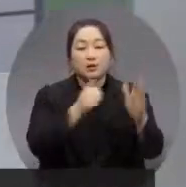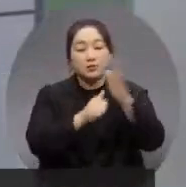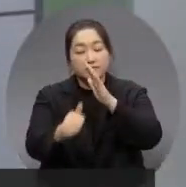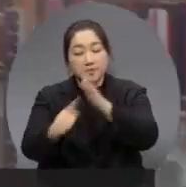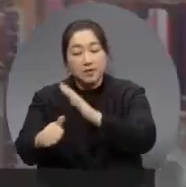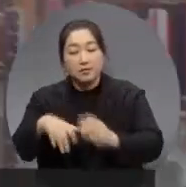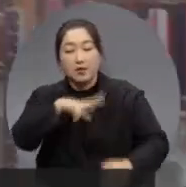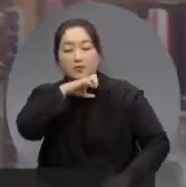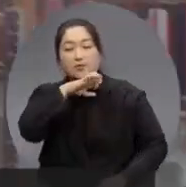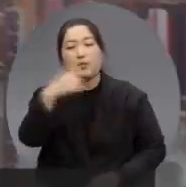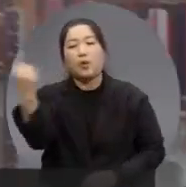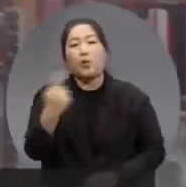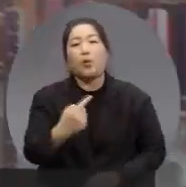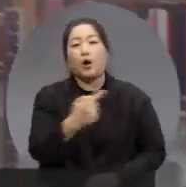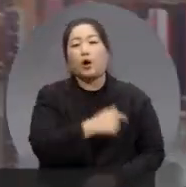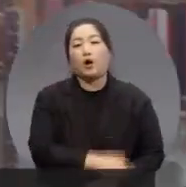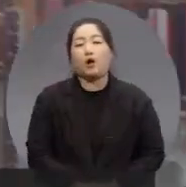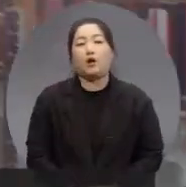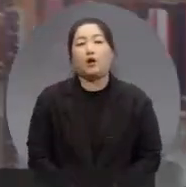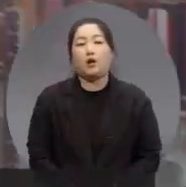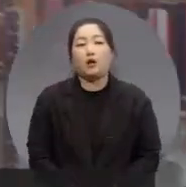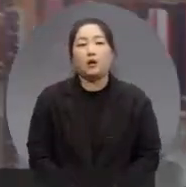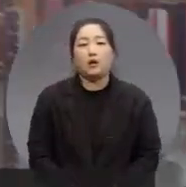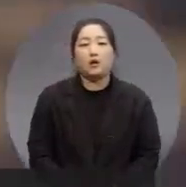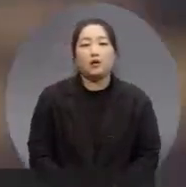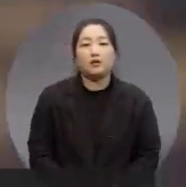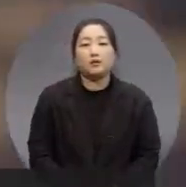불만을 사고 있습니다. 김영일 기자입니다.